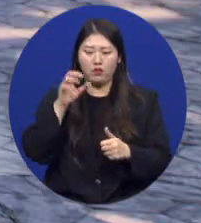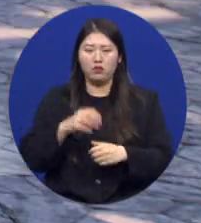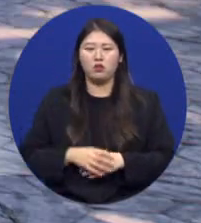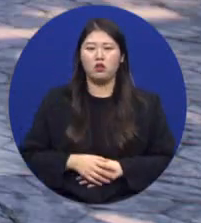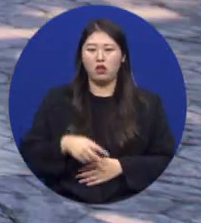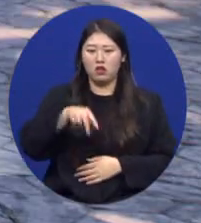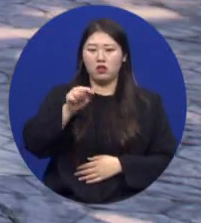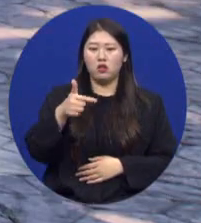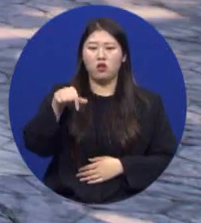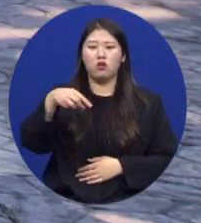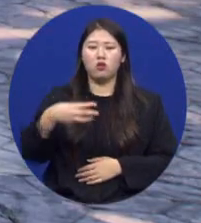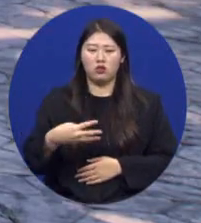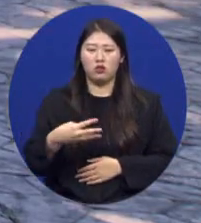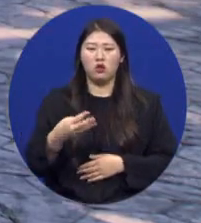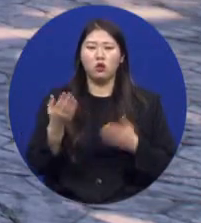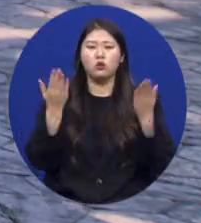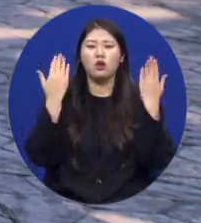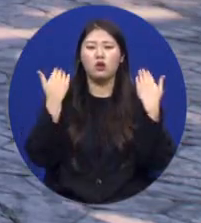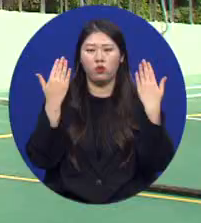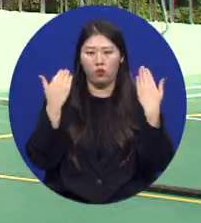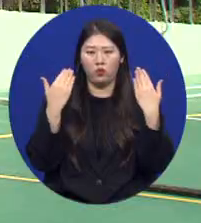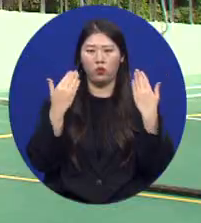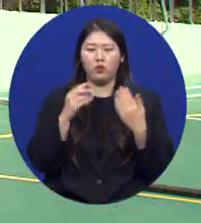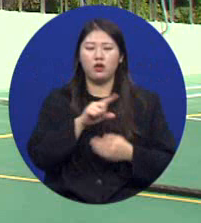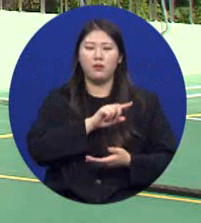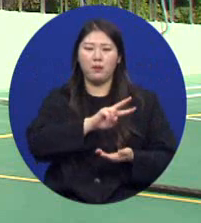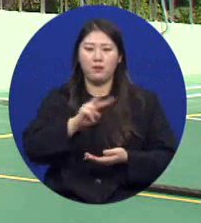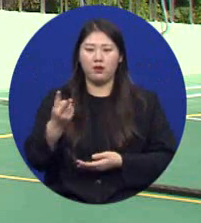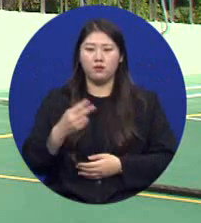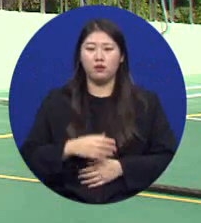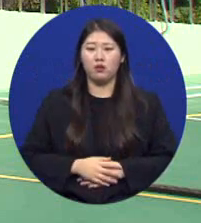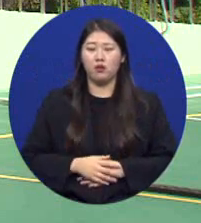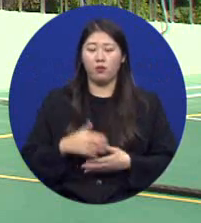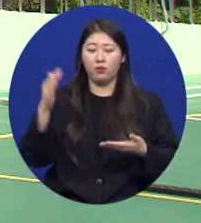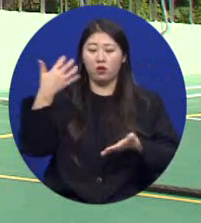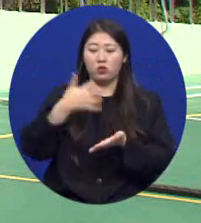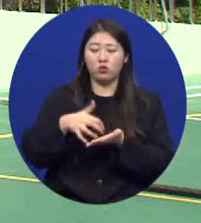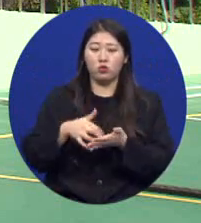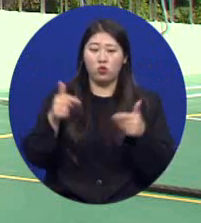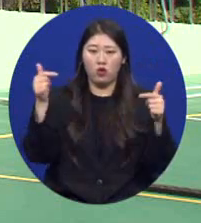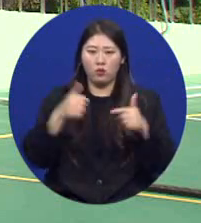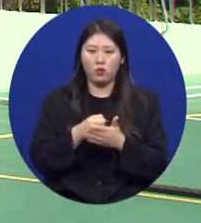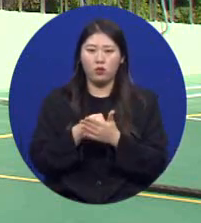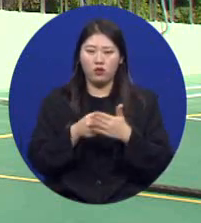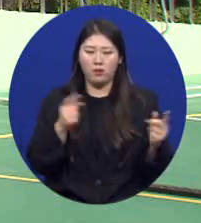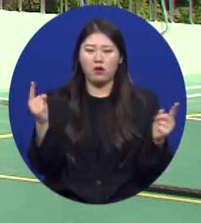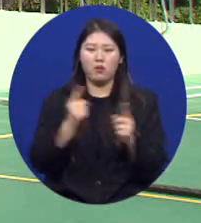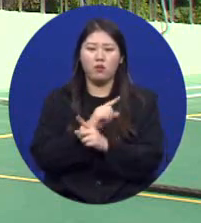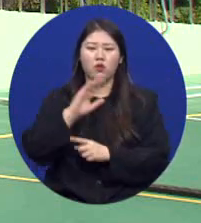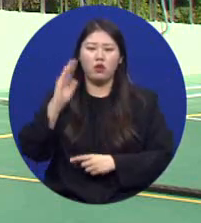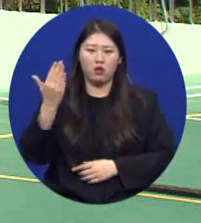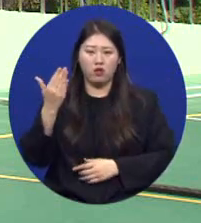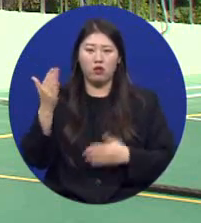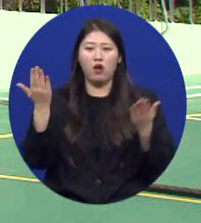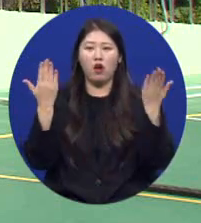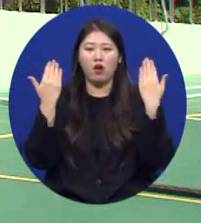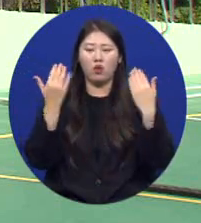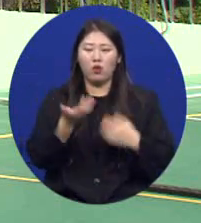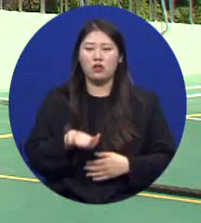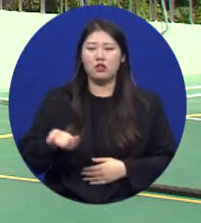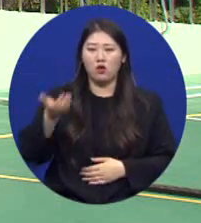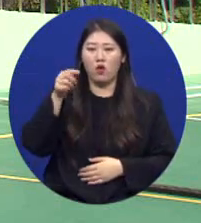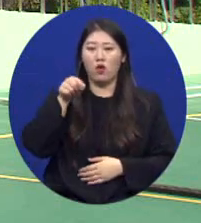선을 초등학교로 이름이 바뀌게 됐습니다. 학생 수 감소로 개편됐던 선을 분교가 본교로 승격한